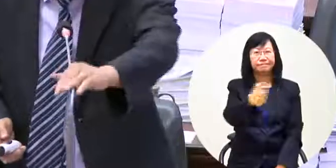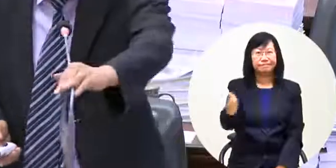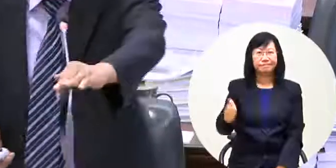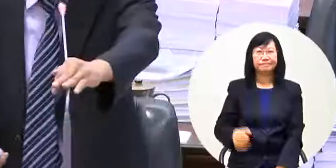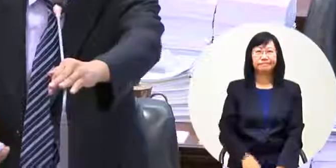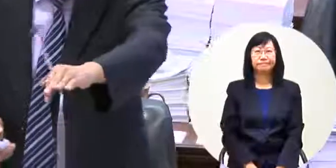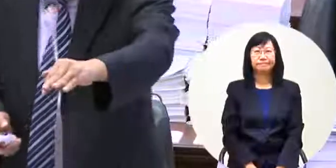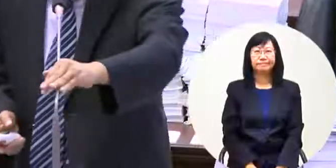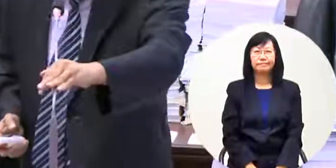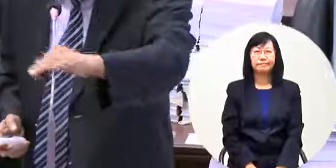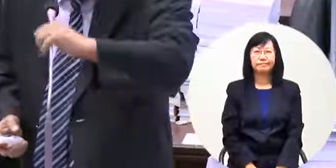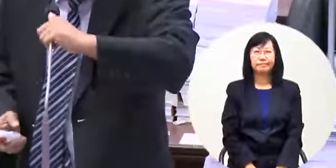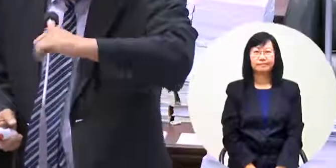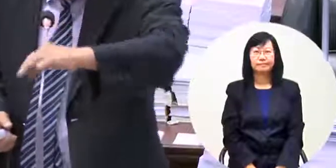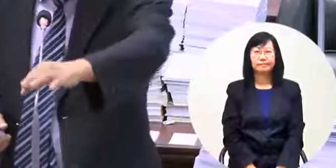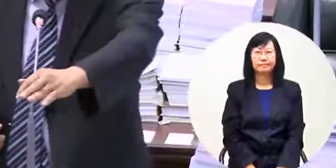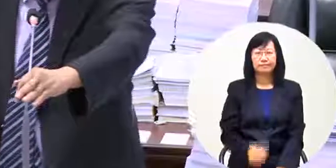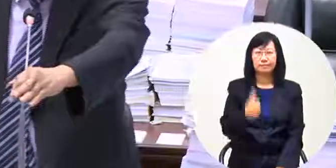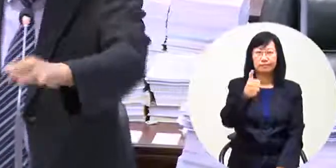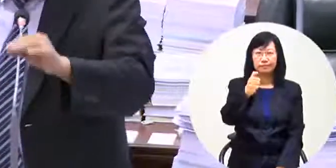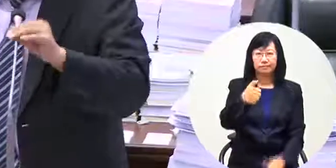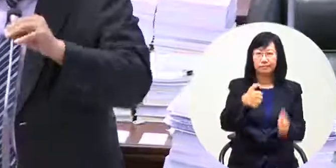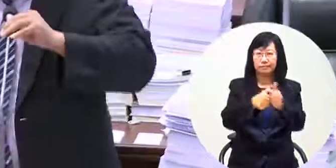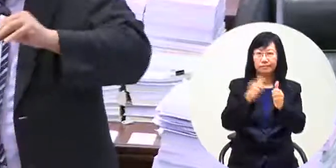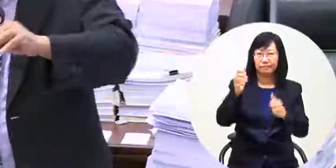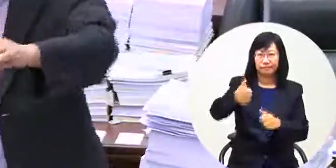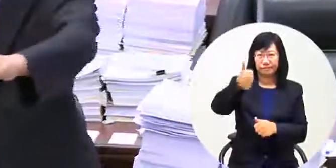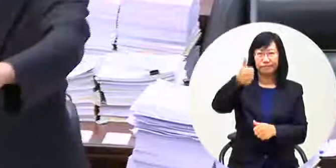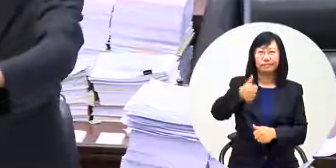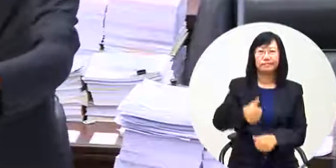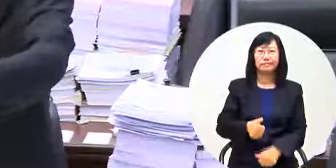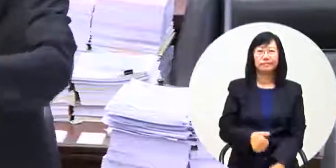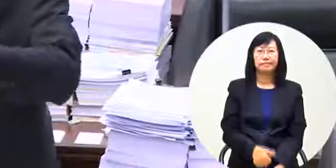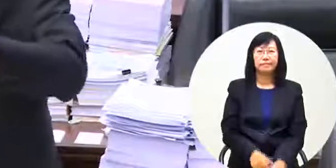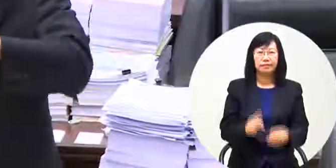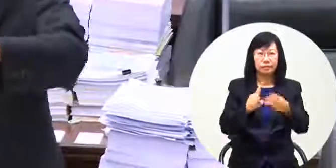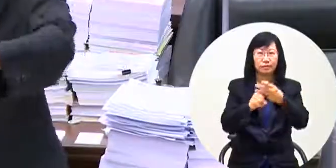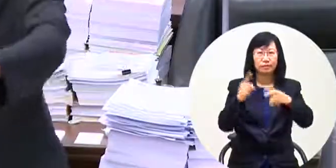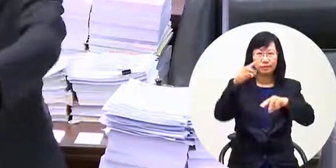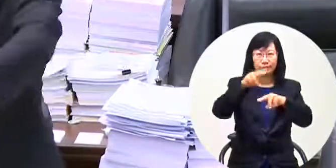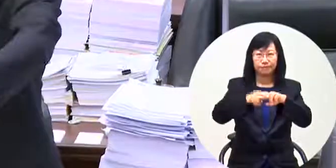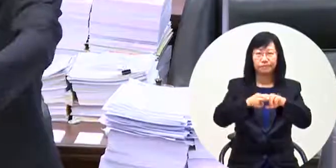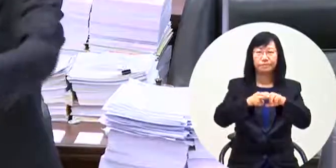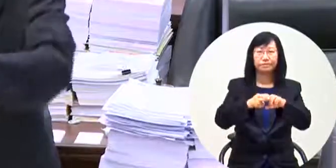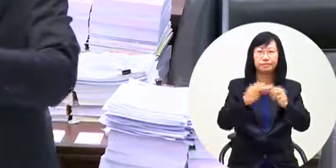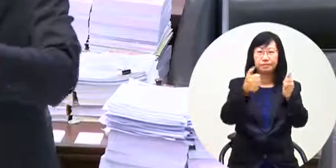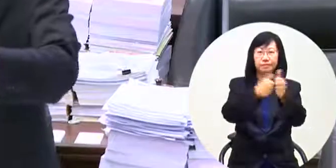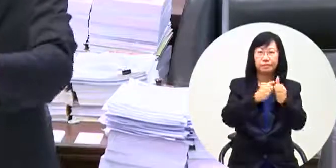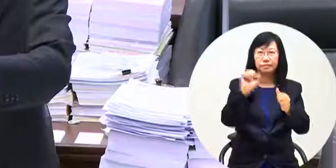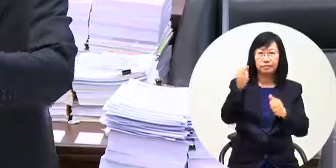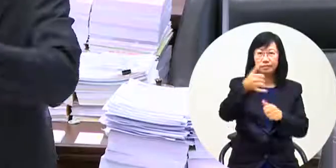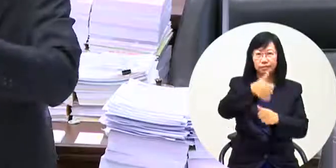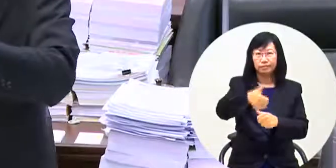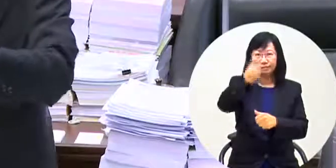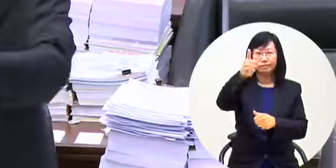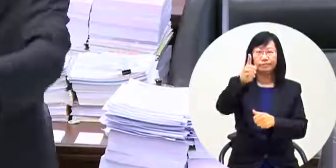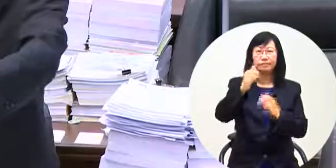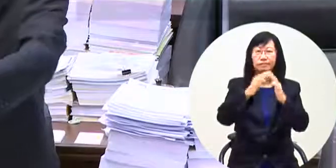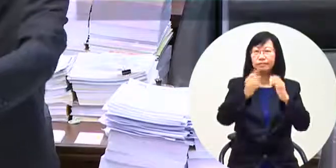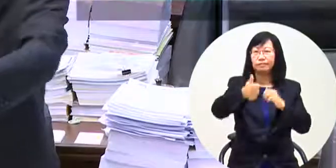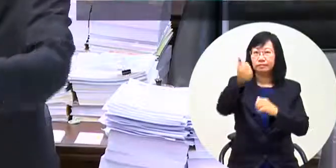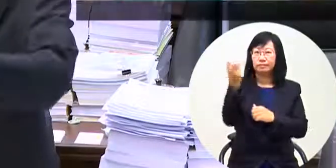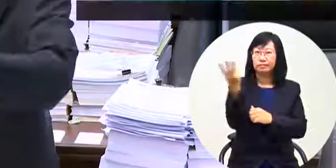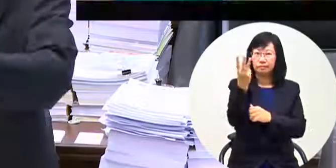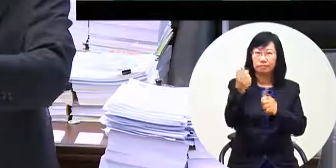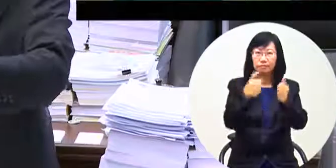谢谢副议长、主席、副议长、那市长啊、三位副市长，所有的高雄市